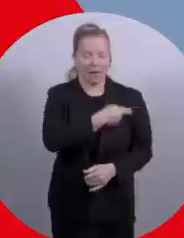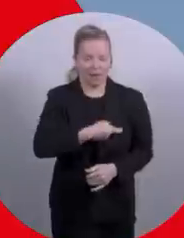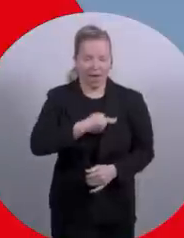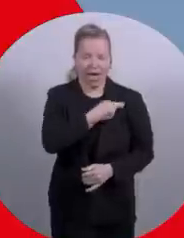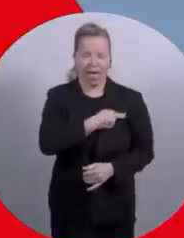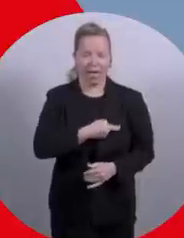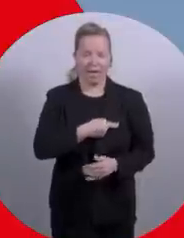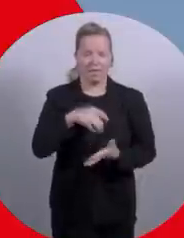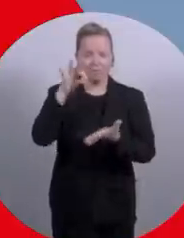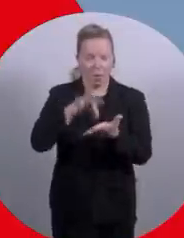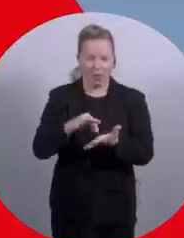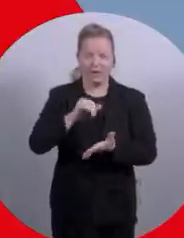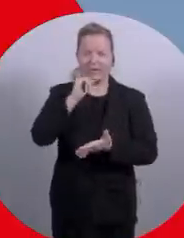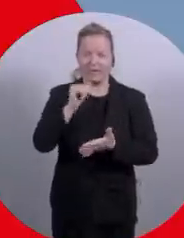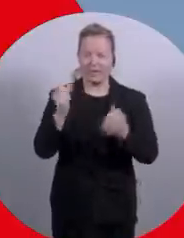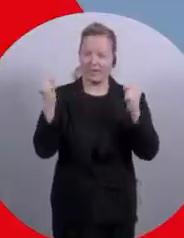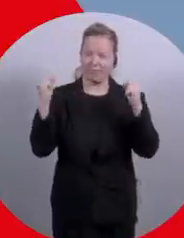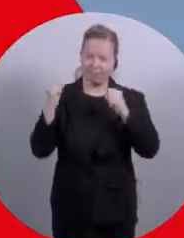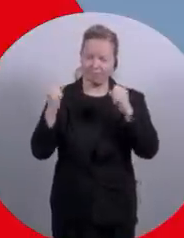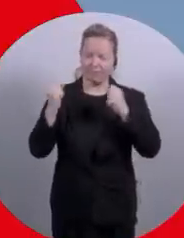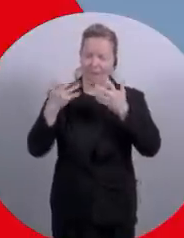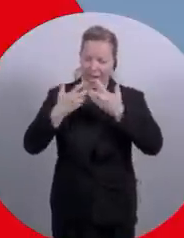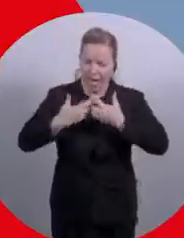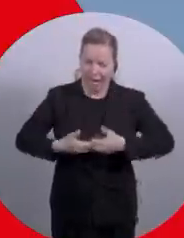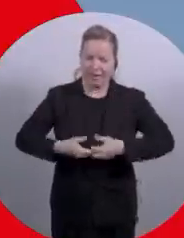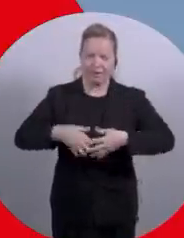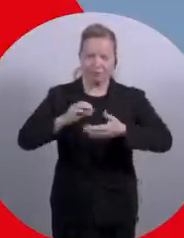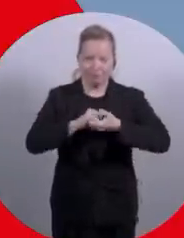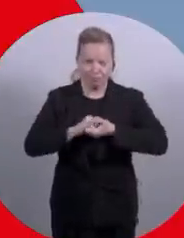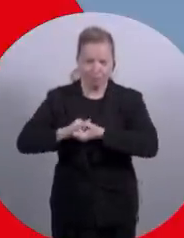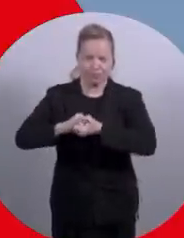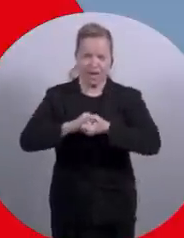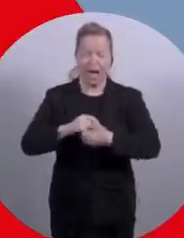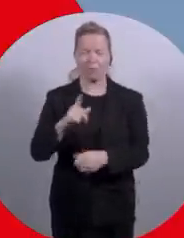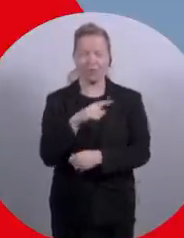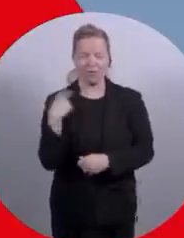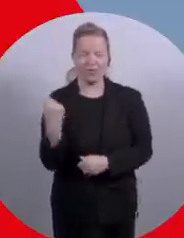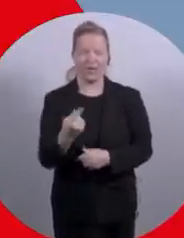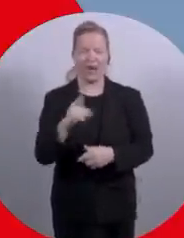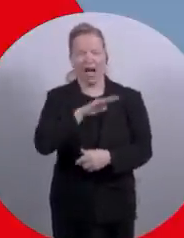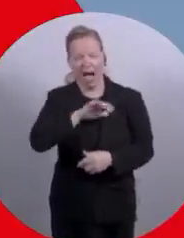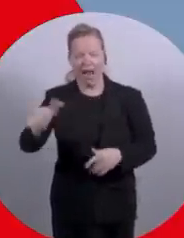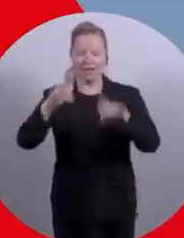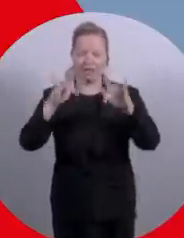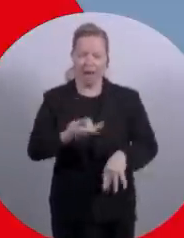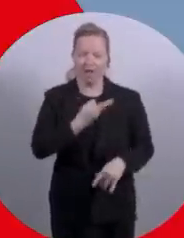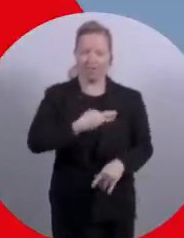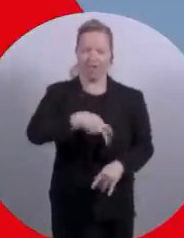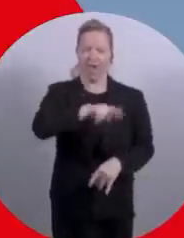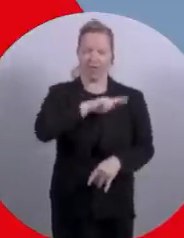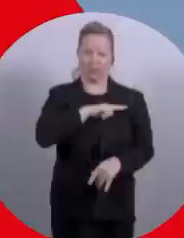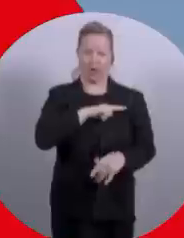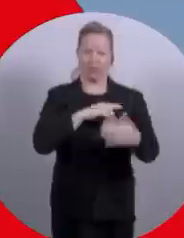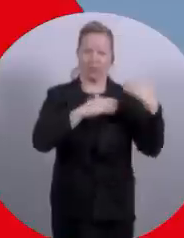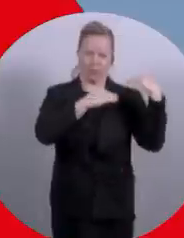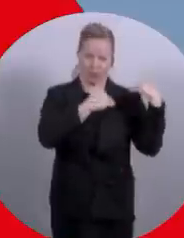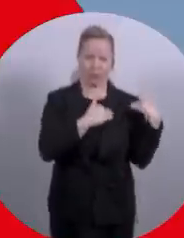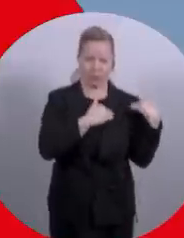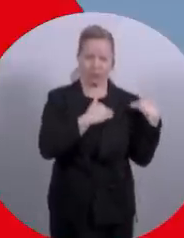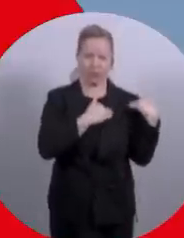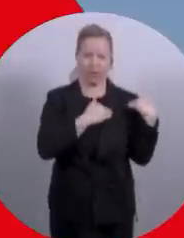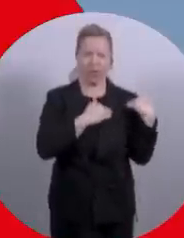nicht geeint ist aber wir alle heute hier haben eine Verantwortung für die Richtung